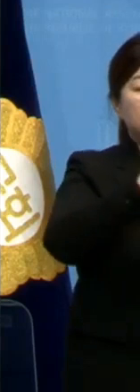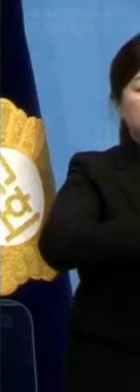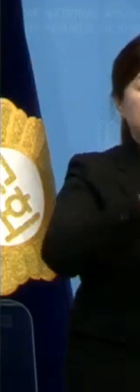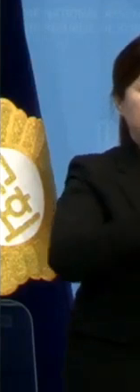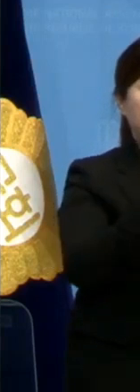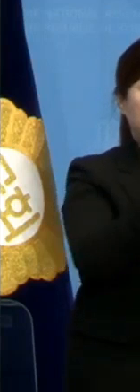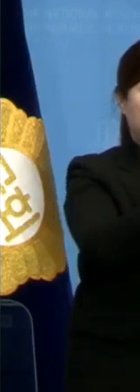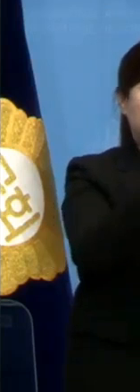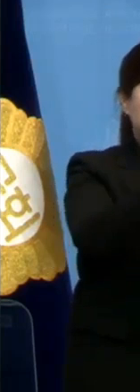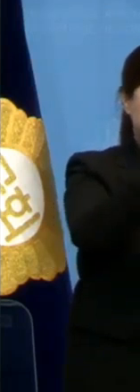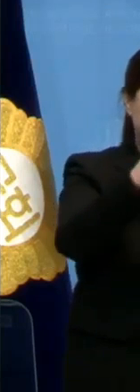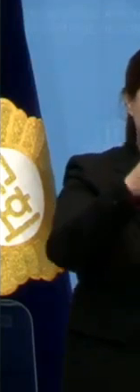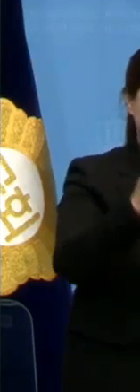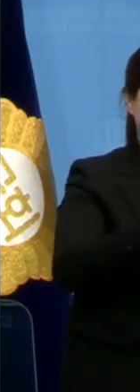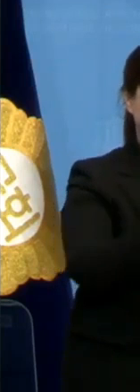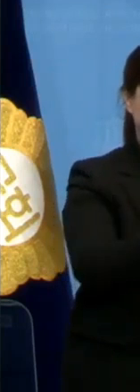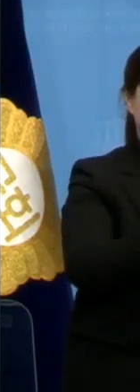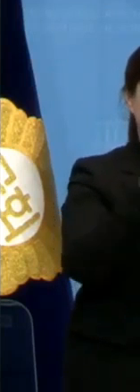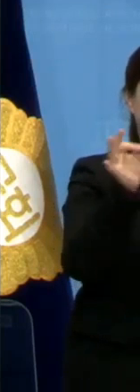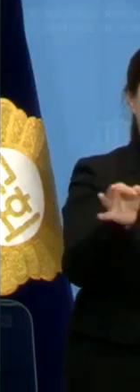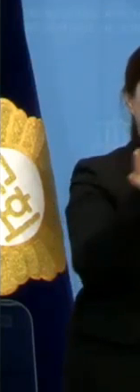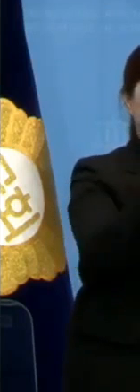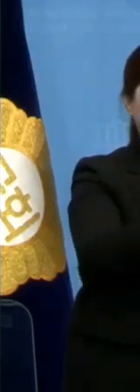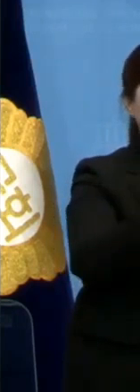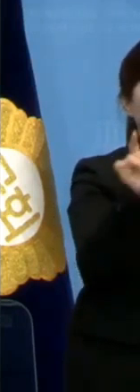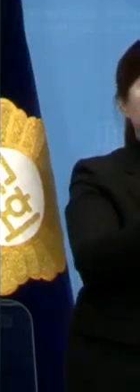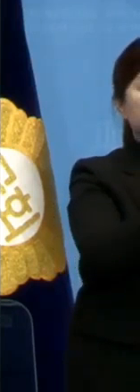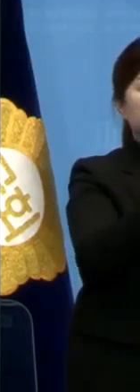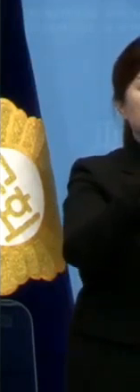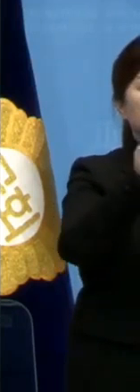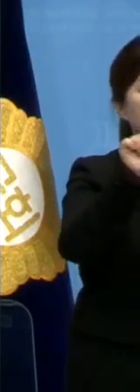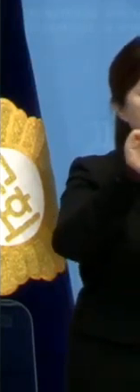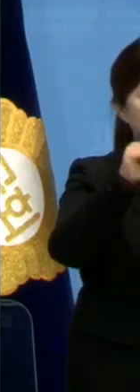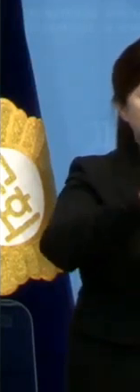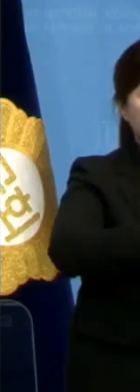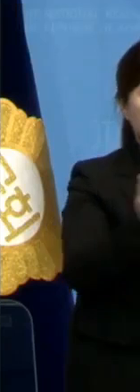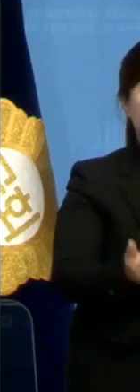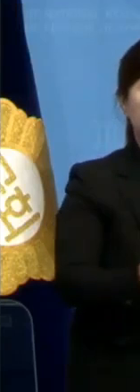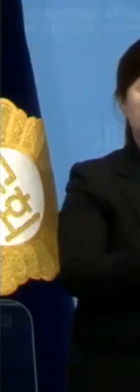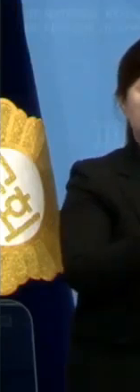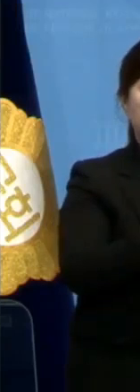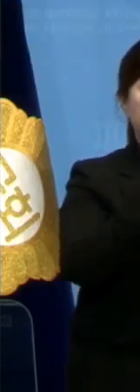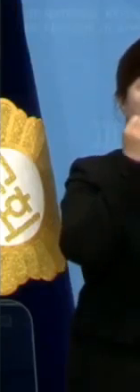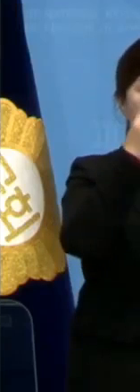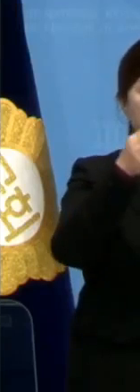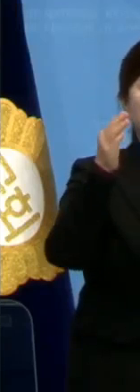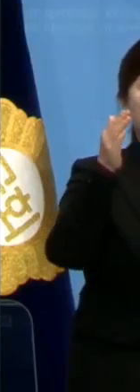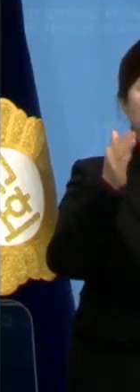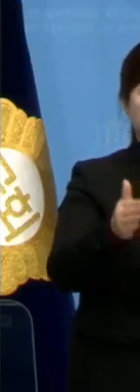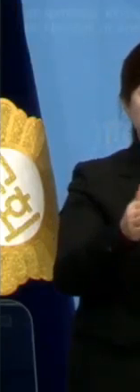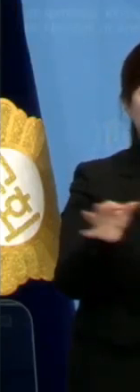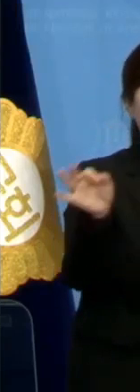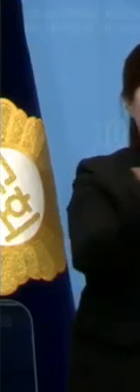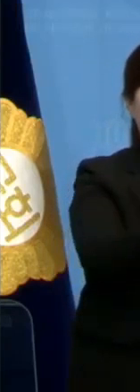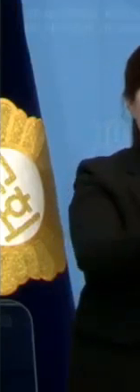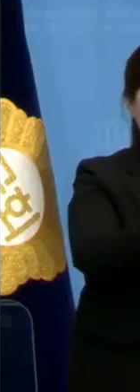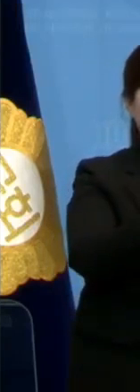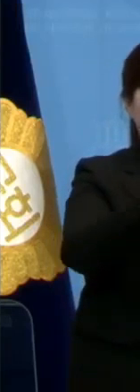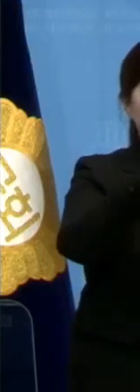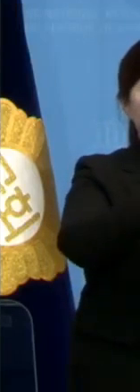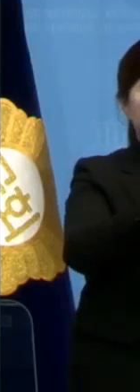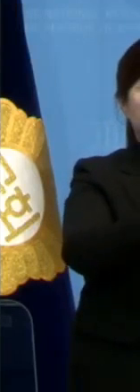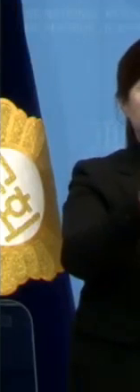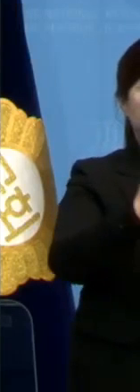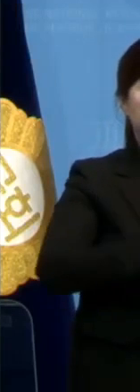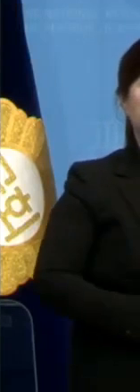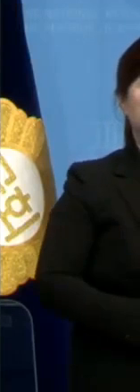입원 기간 동안 지급하는 상병수당은 1일 5만 원으로 최대 3개월 동안 지급하는 그러한